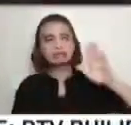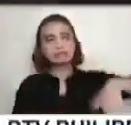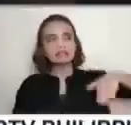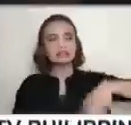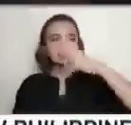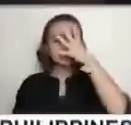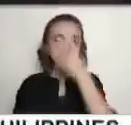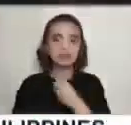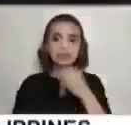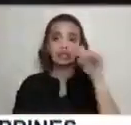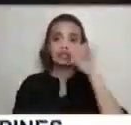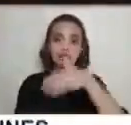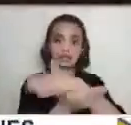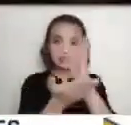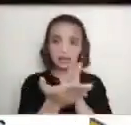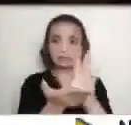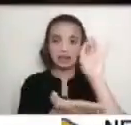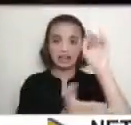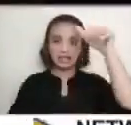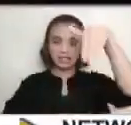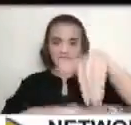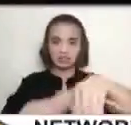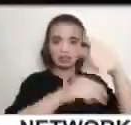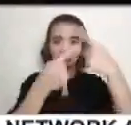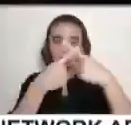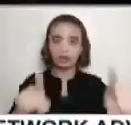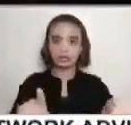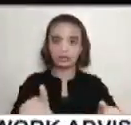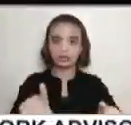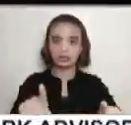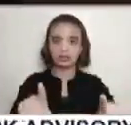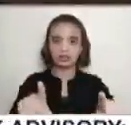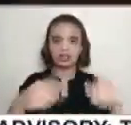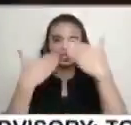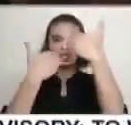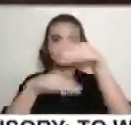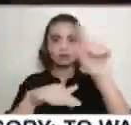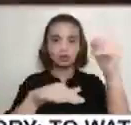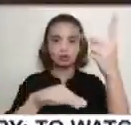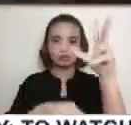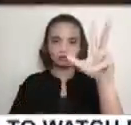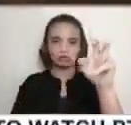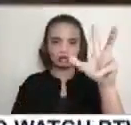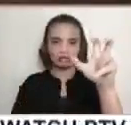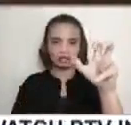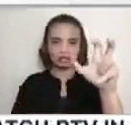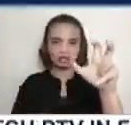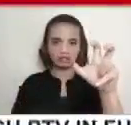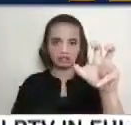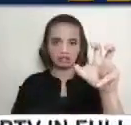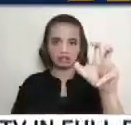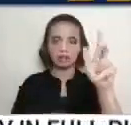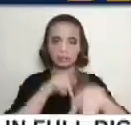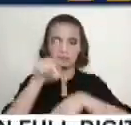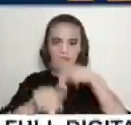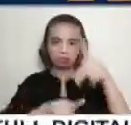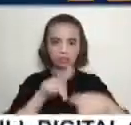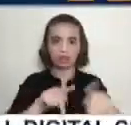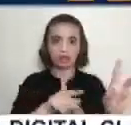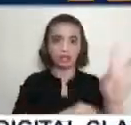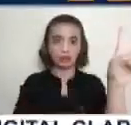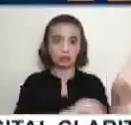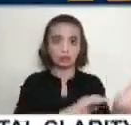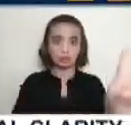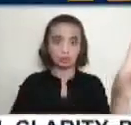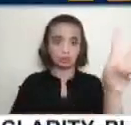voters registration. Ito ay matapos ang pakikipagkonsulta sa mga opisyal ng ahensya at dahil na rin sa hiling ng publiko. Ayon sa Viber